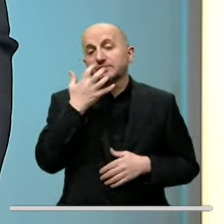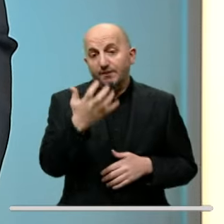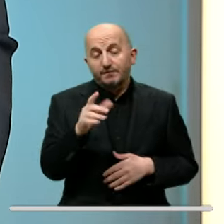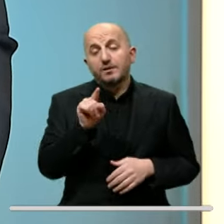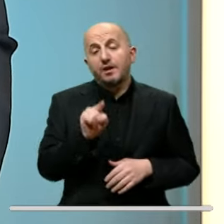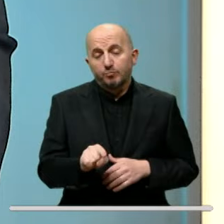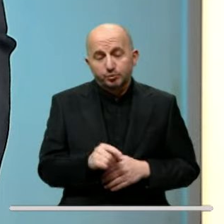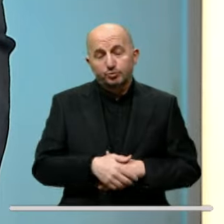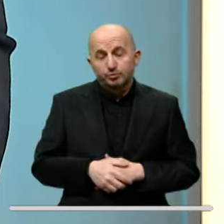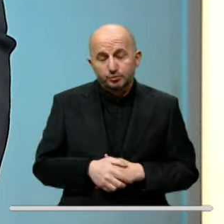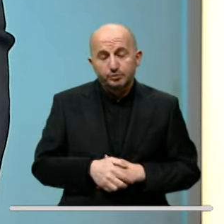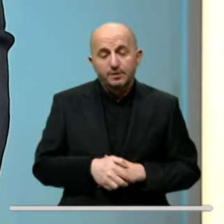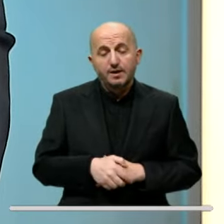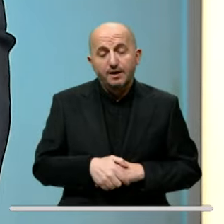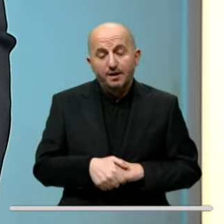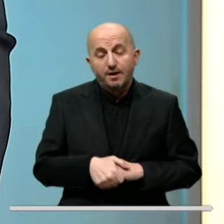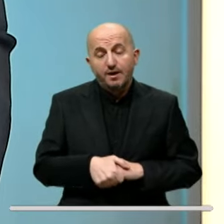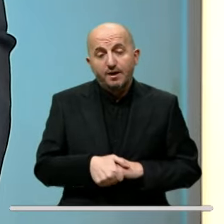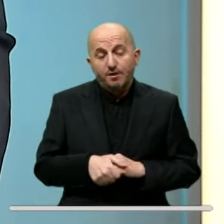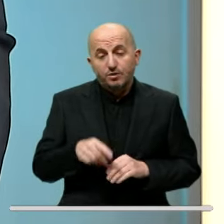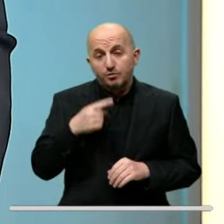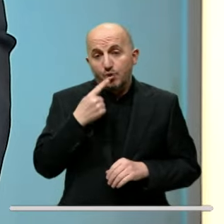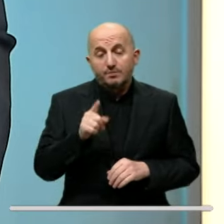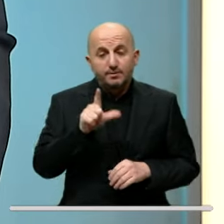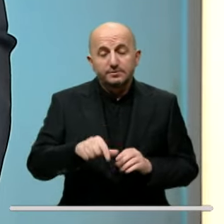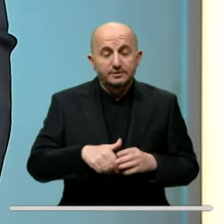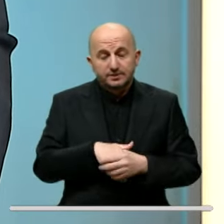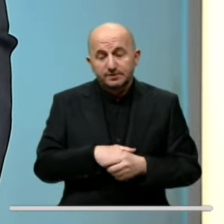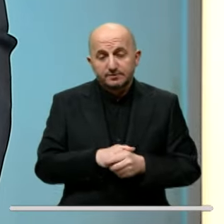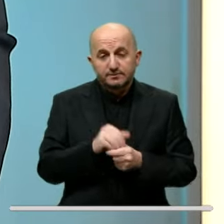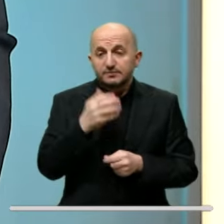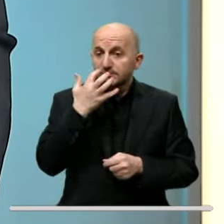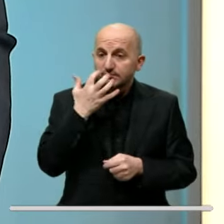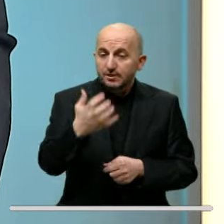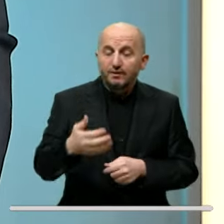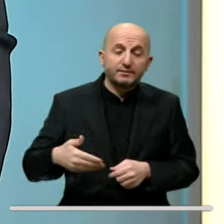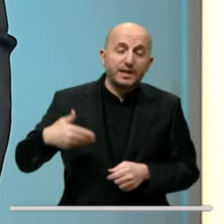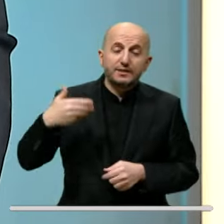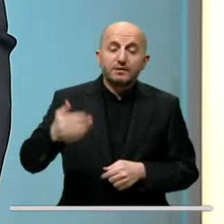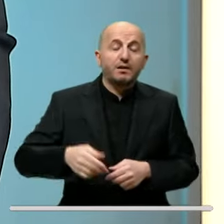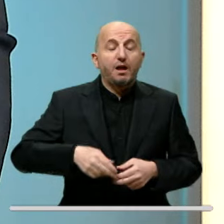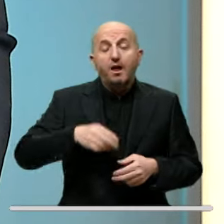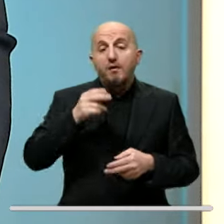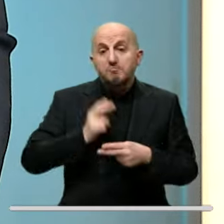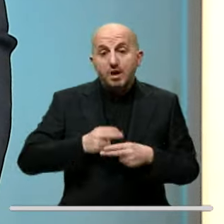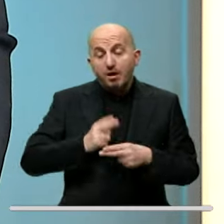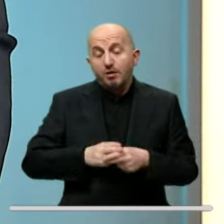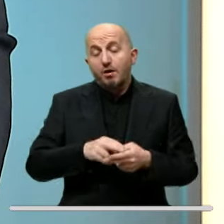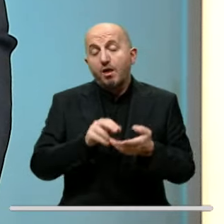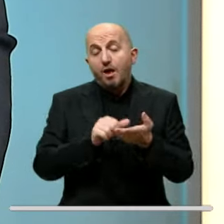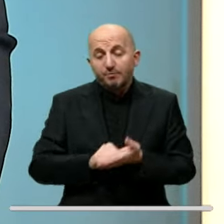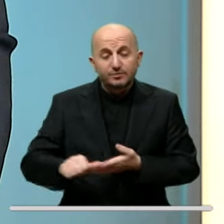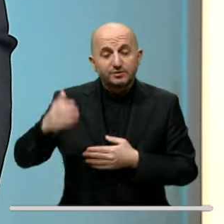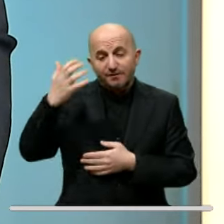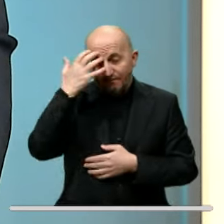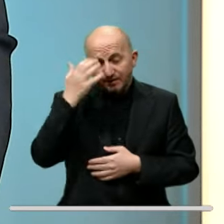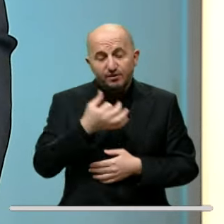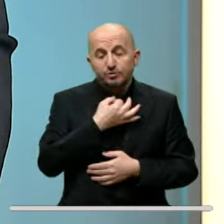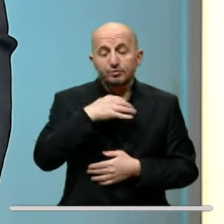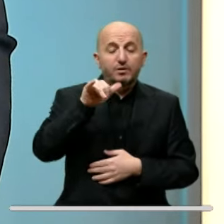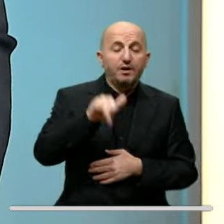budur efendim. Onu belirtmemiz gerekiyor. Yani hı hı. Tavsiye edilen bir an önce fakirin, yoksulun